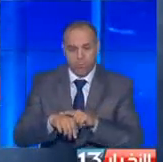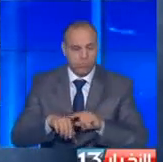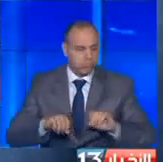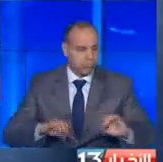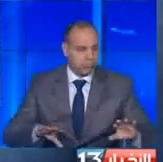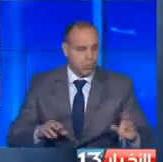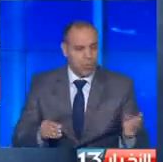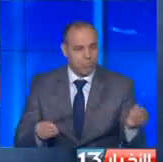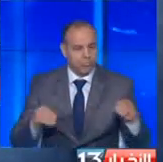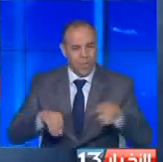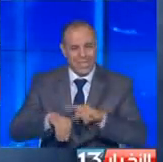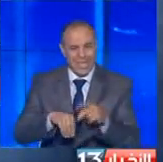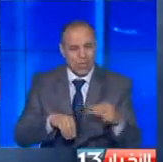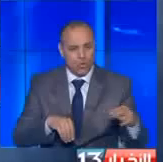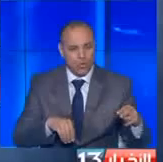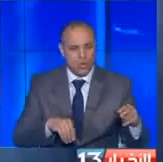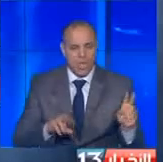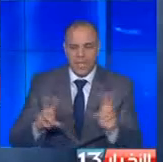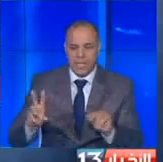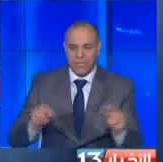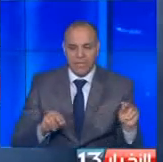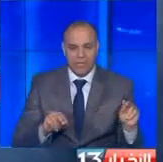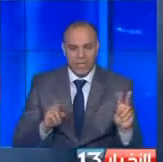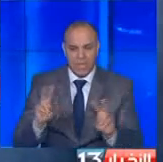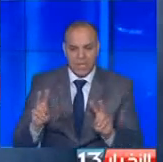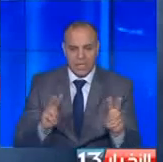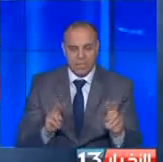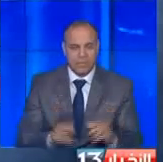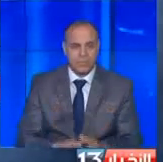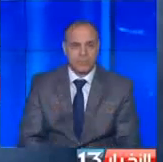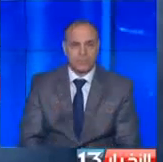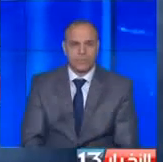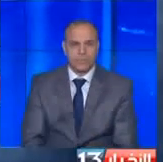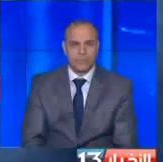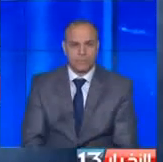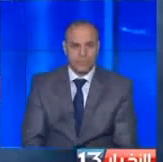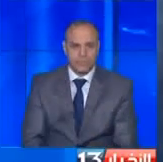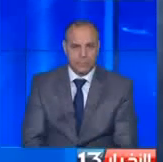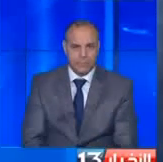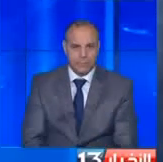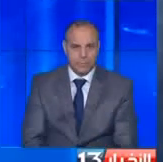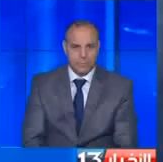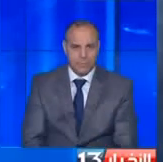الأصلي والإضافي على نتيجة التعادل بهدفين لهدفين.